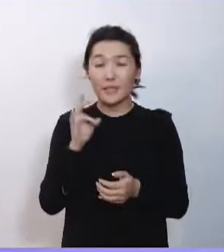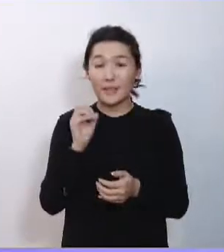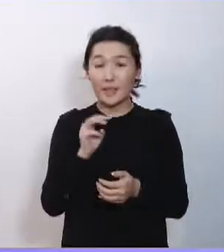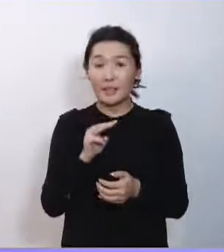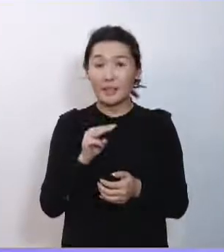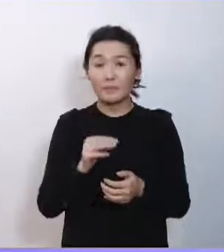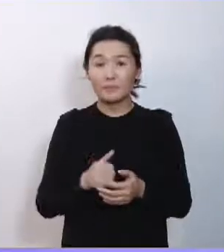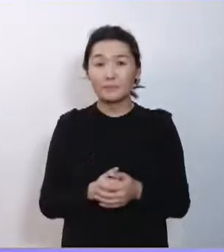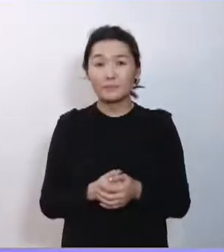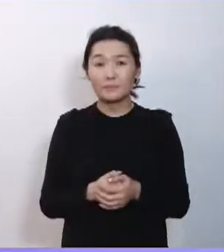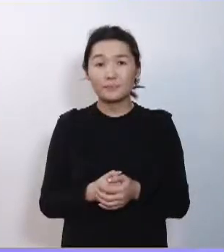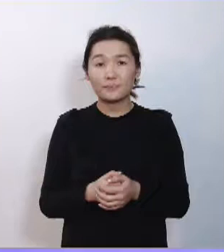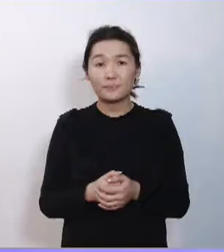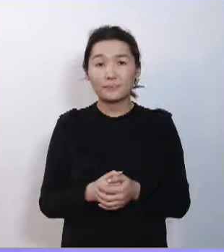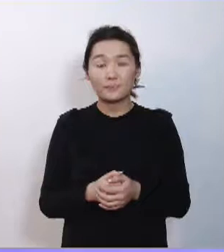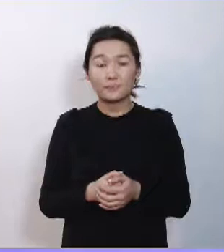Нет.